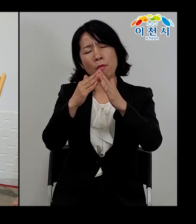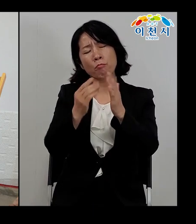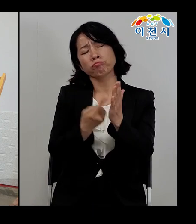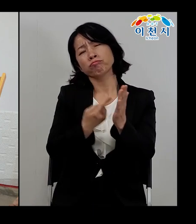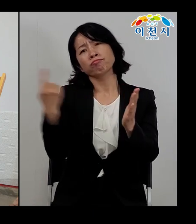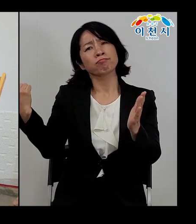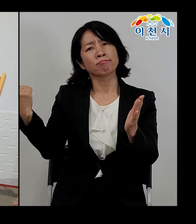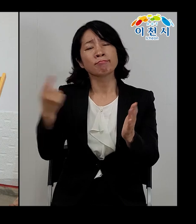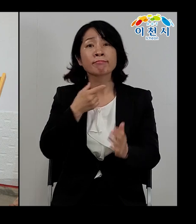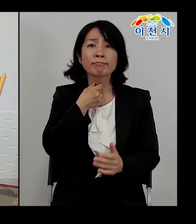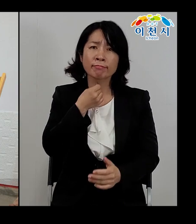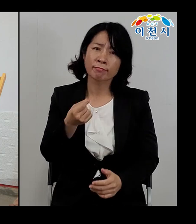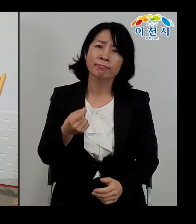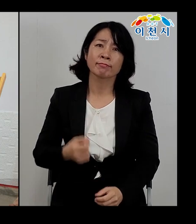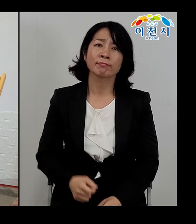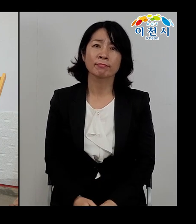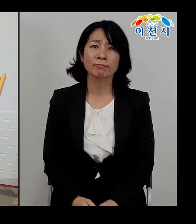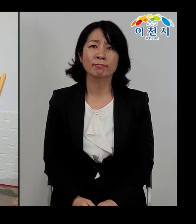지내야